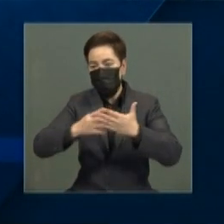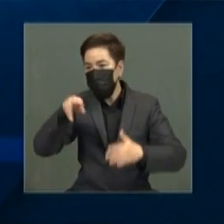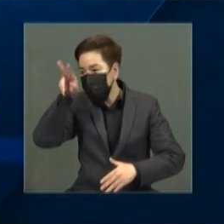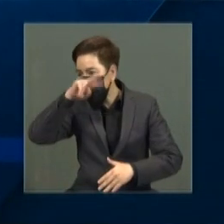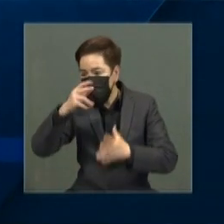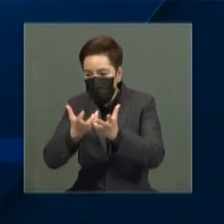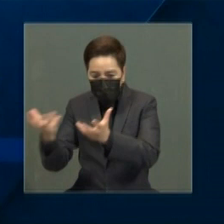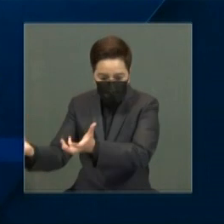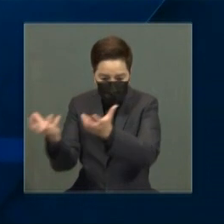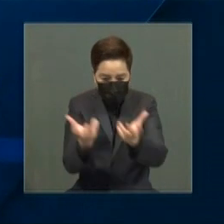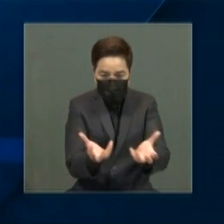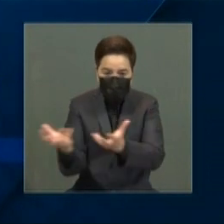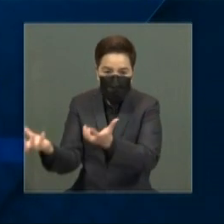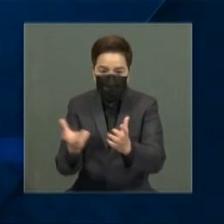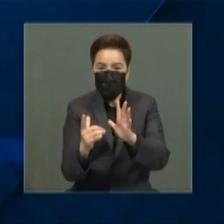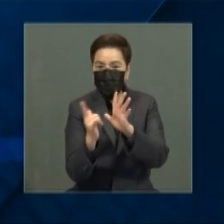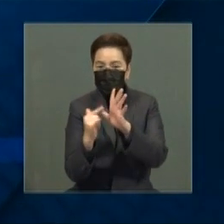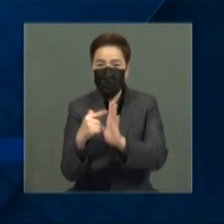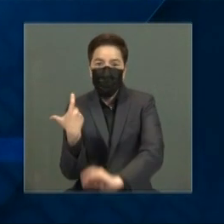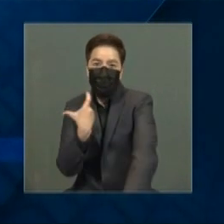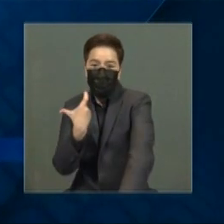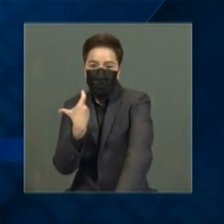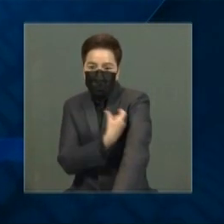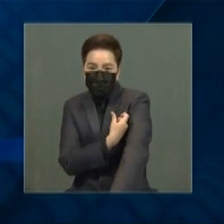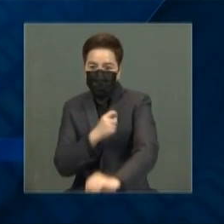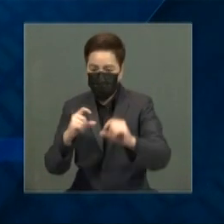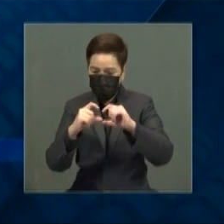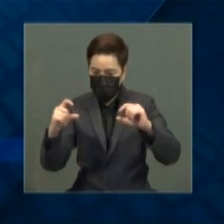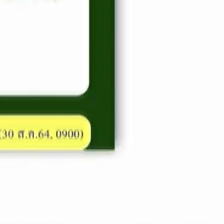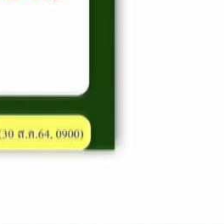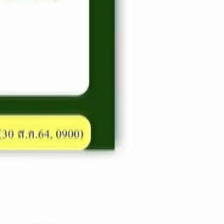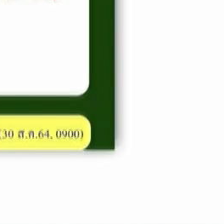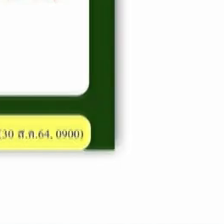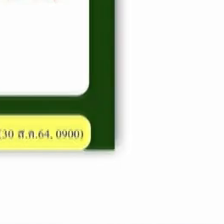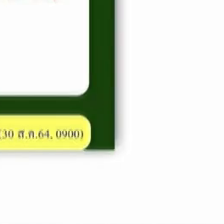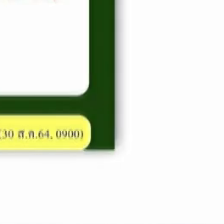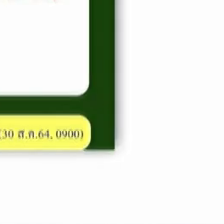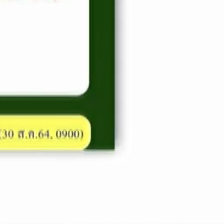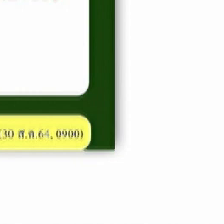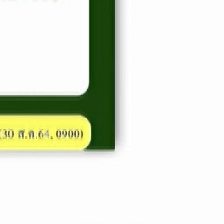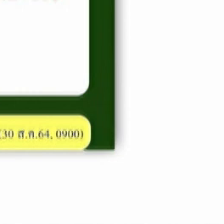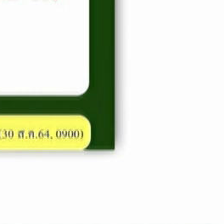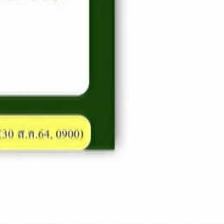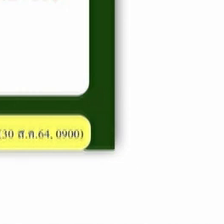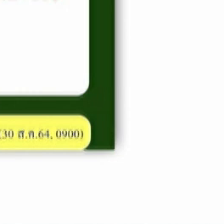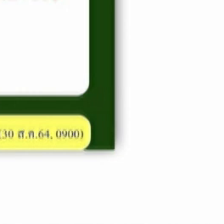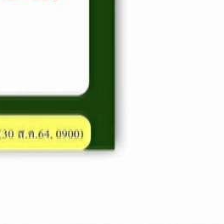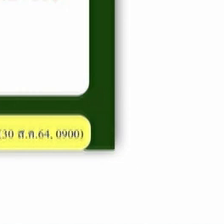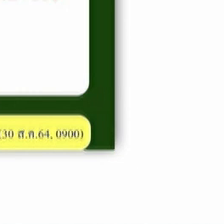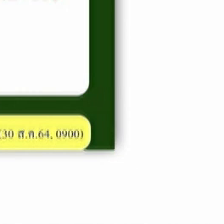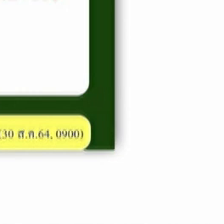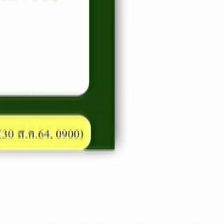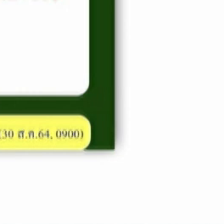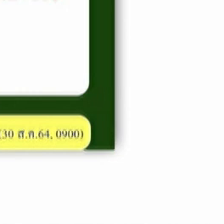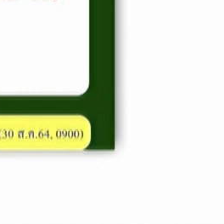นะครับได้มีการสั่งการให้กระทรวงสาธารณสุขและหน่วยงานที่เกี่ยวข้องของภาครัฐจัดหาวัคซีนยาเครื่องมือ